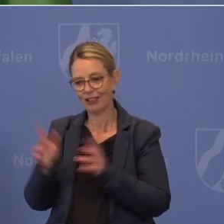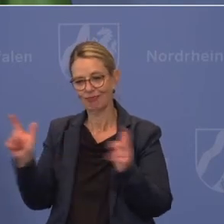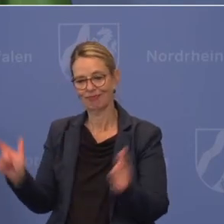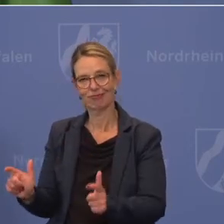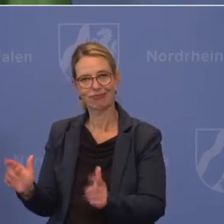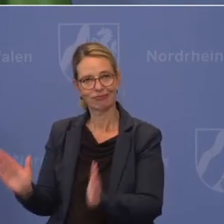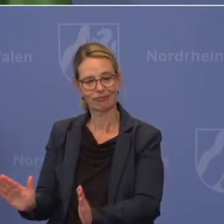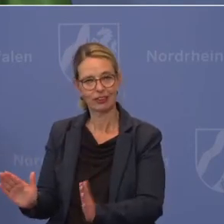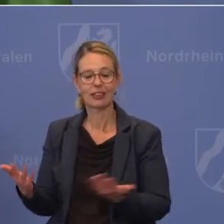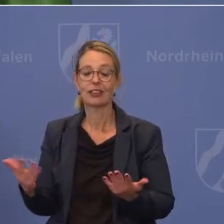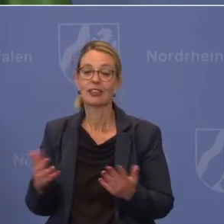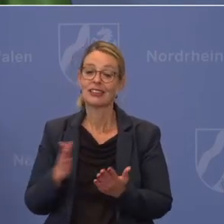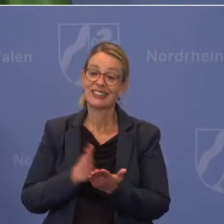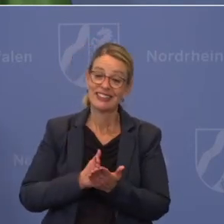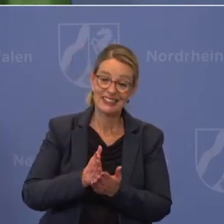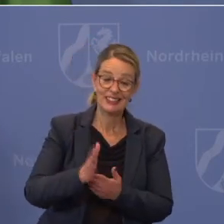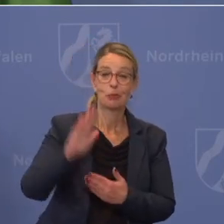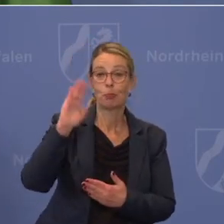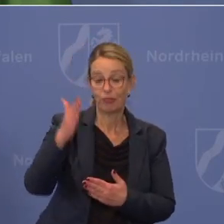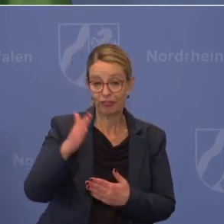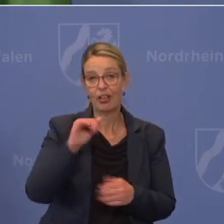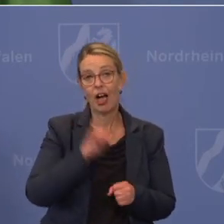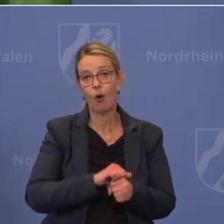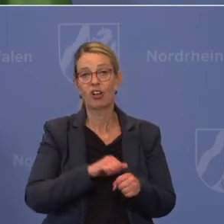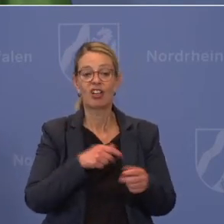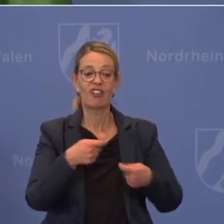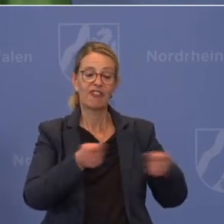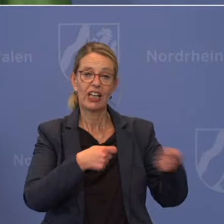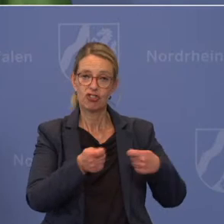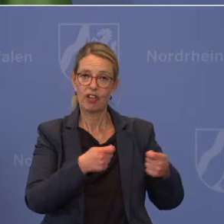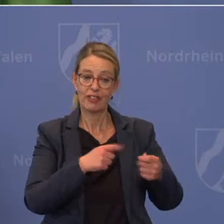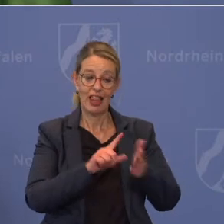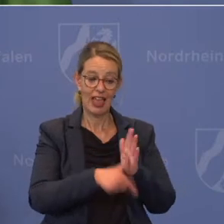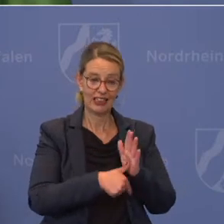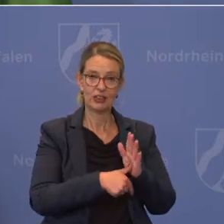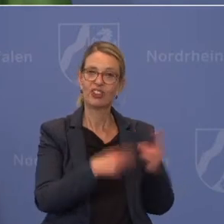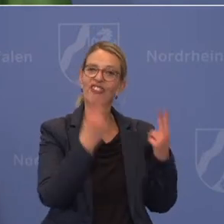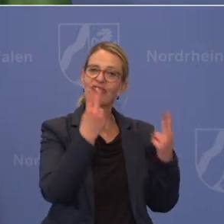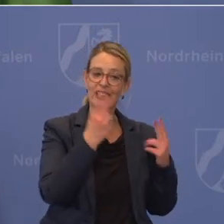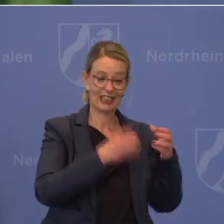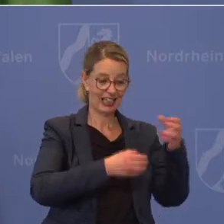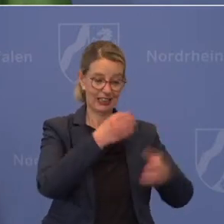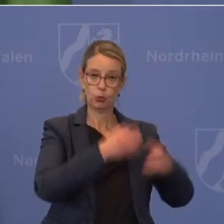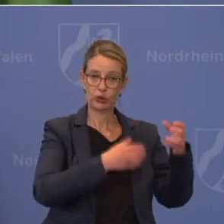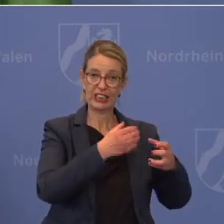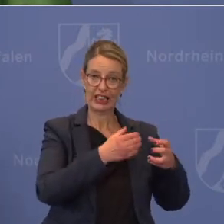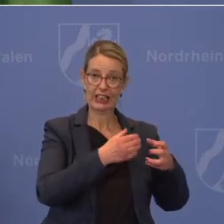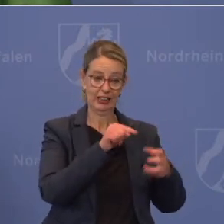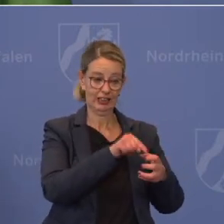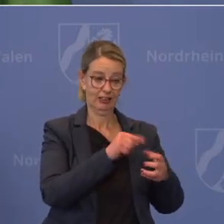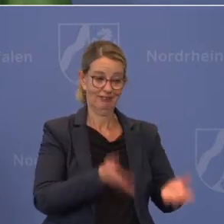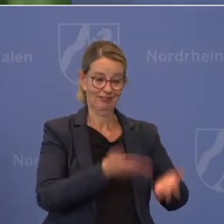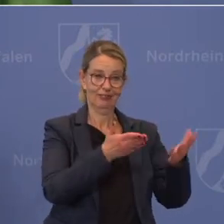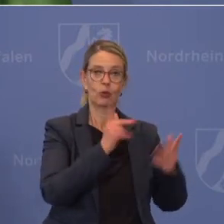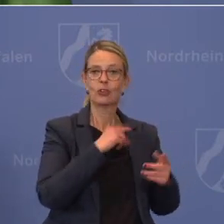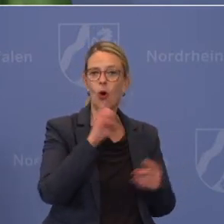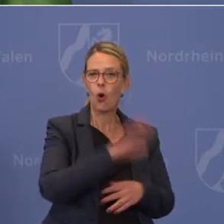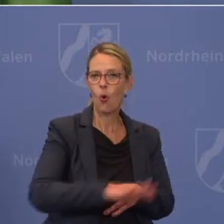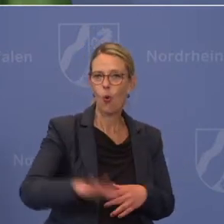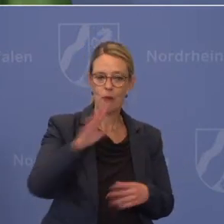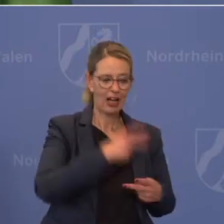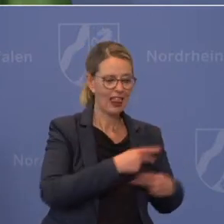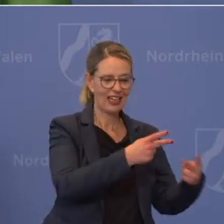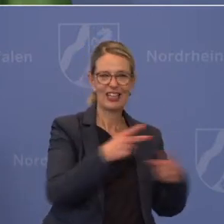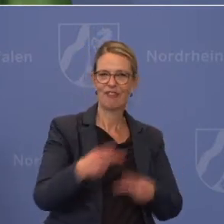verhelfen. Gleichzeitig stimuliert sie die wirtschaftliche Leistung von Schlüsselindustrien mit europaweiten Lieferketten. Das ist